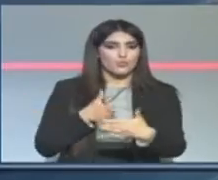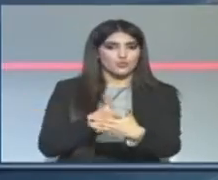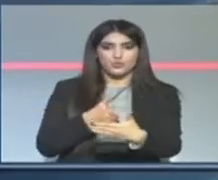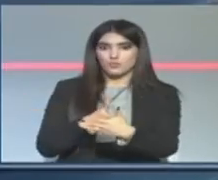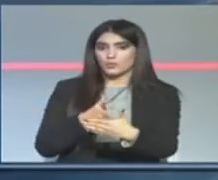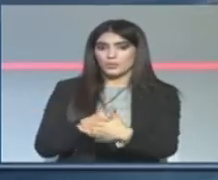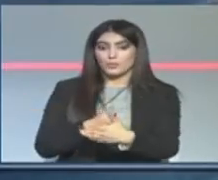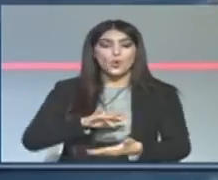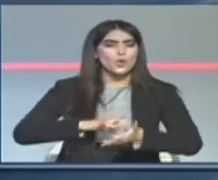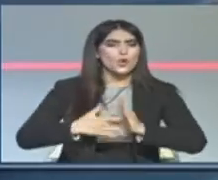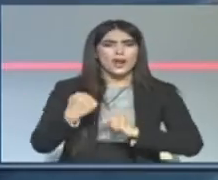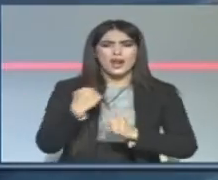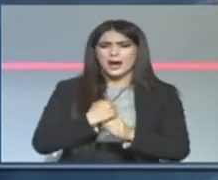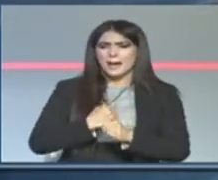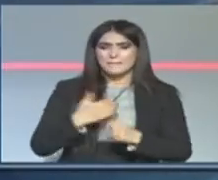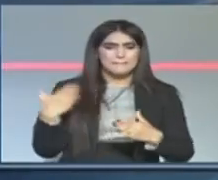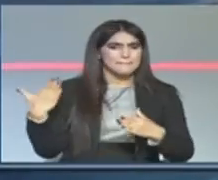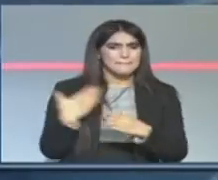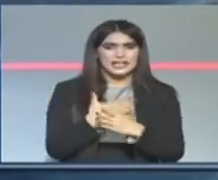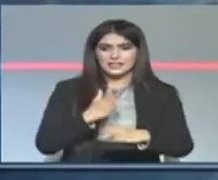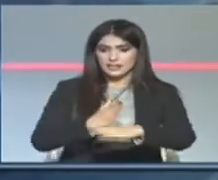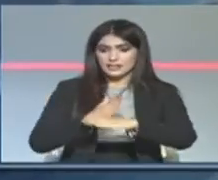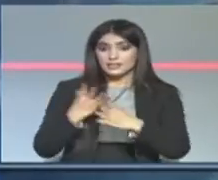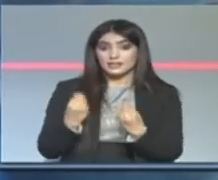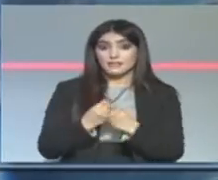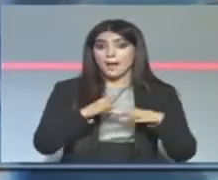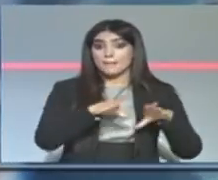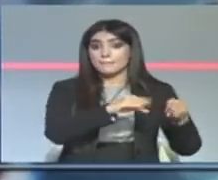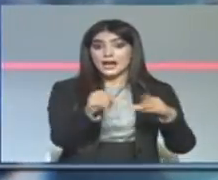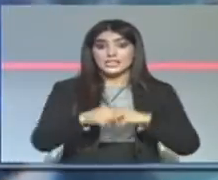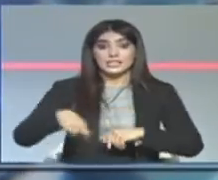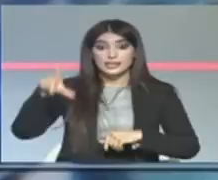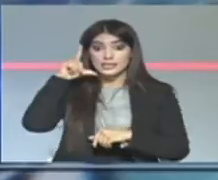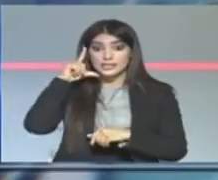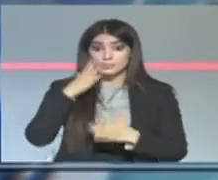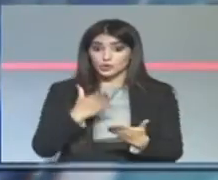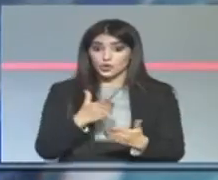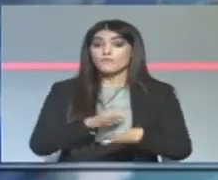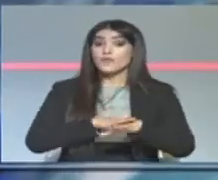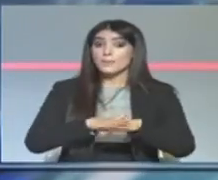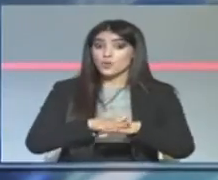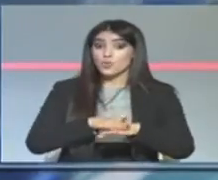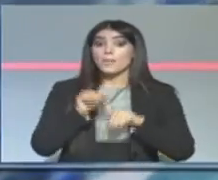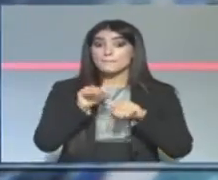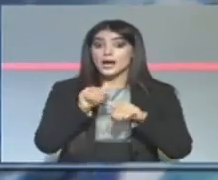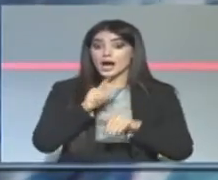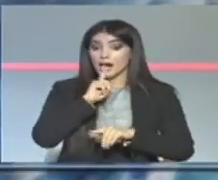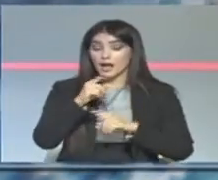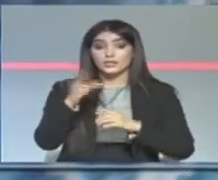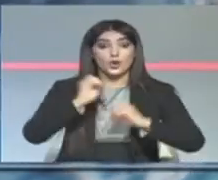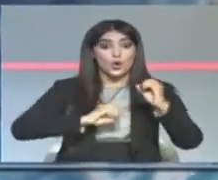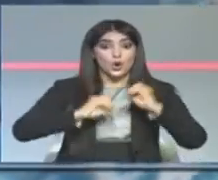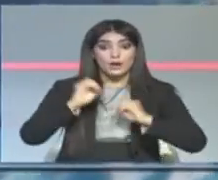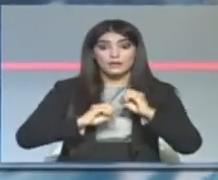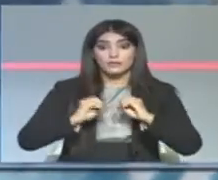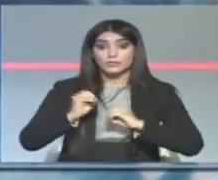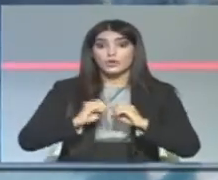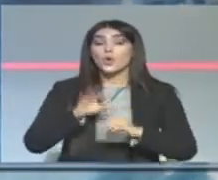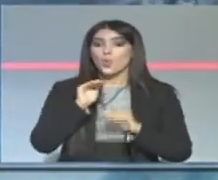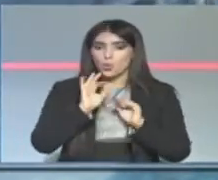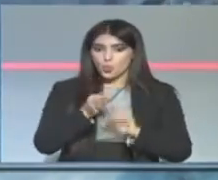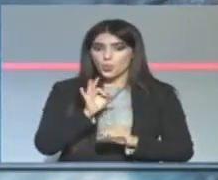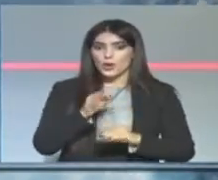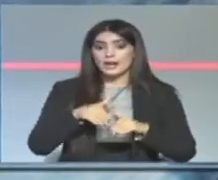وكل الاعمال العسكريه في كامل انحاء ليبيا وفي هذا السياق قالت المنظمات انه لا يخفي انه